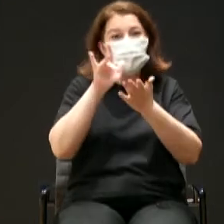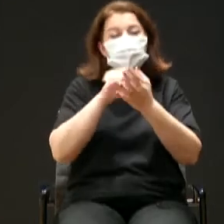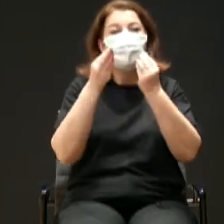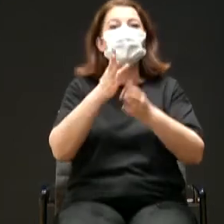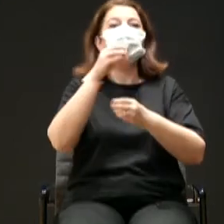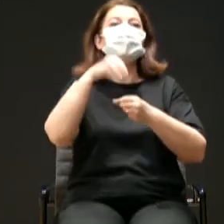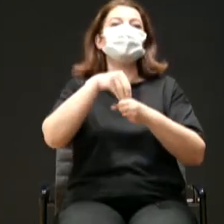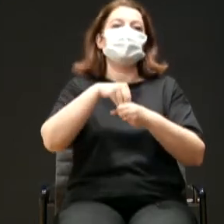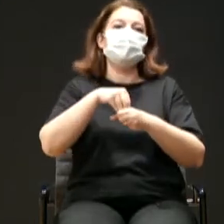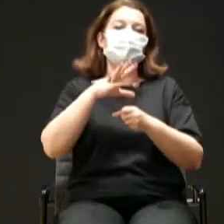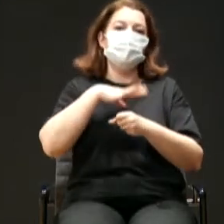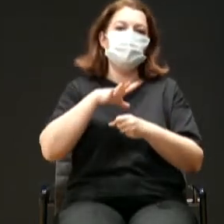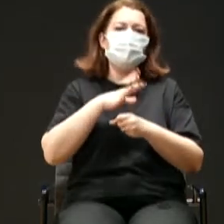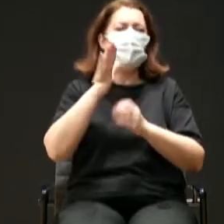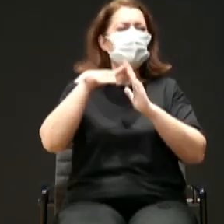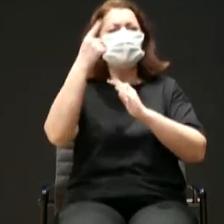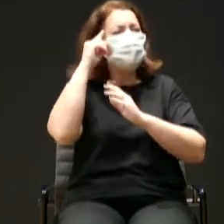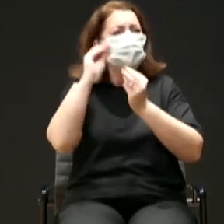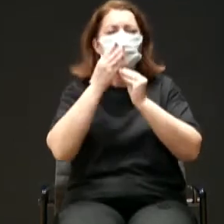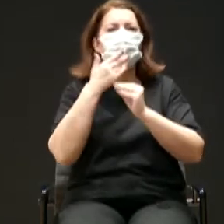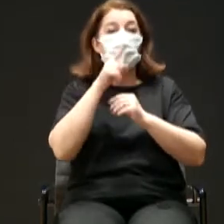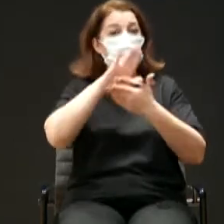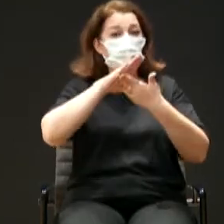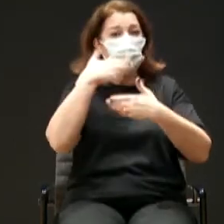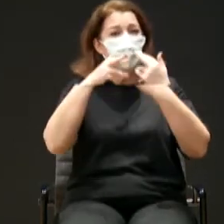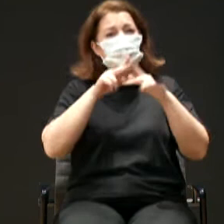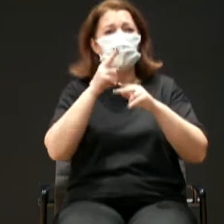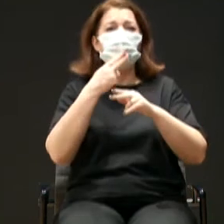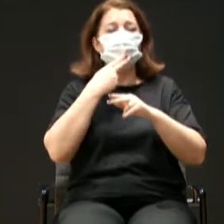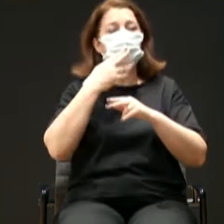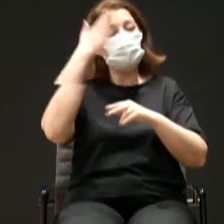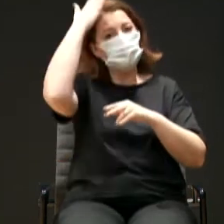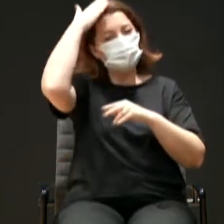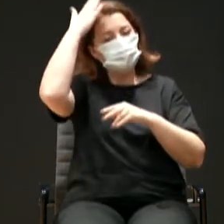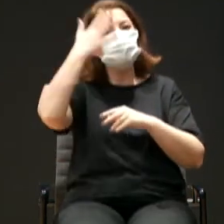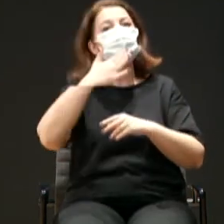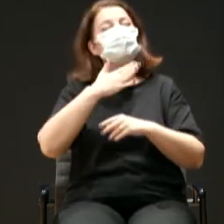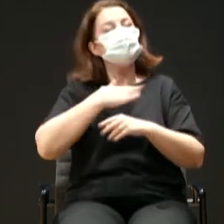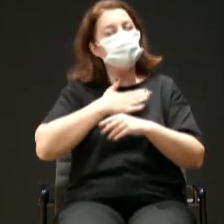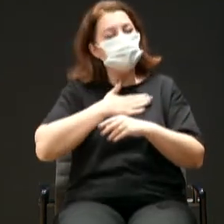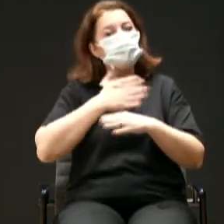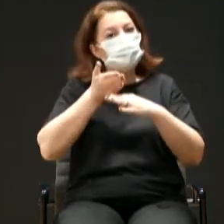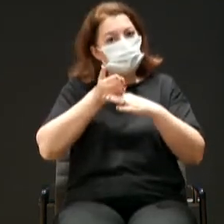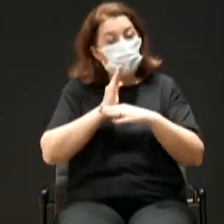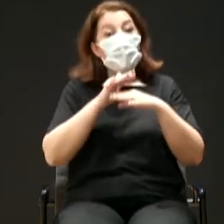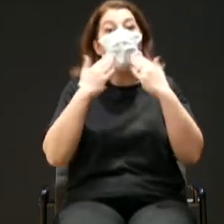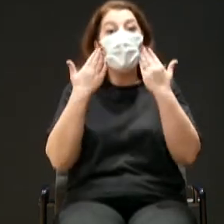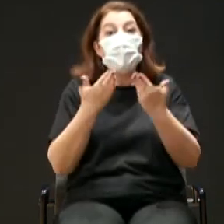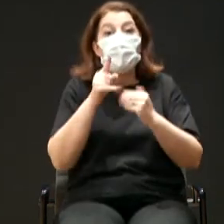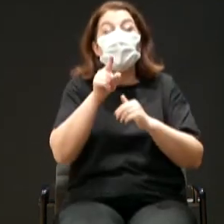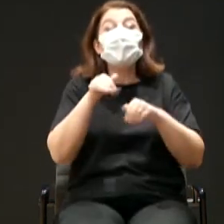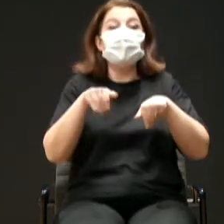bir derdimiz yok. Tabii arkadaşın anlattığı gibi kadınlar başımız tacımız, başımızın tacı. Ama öyle